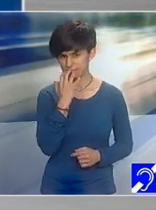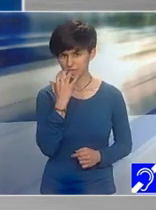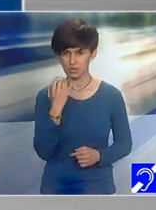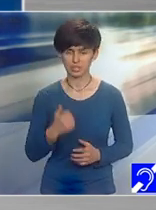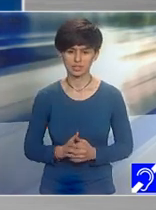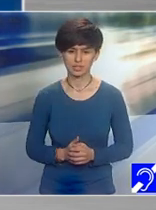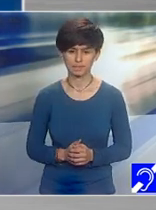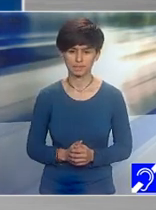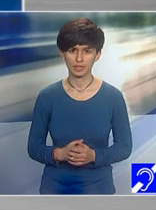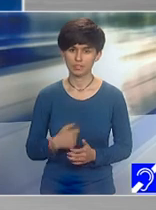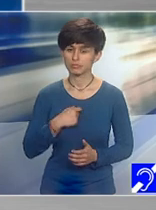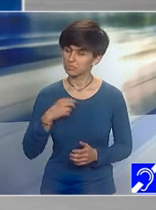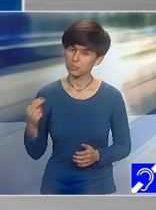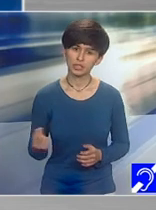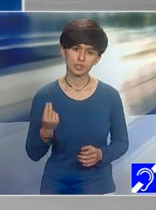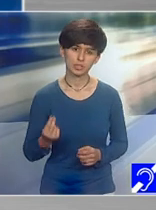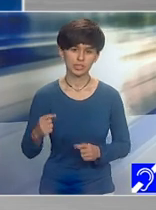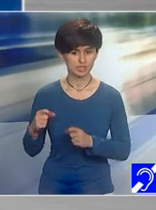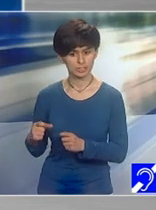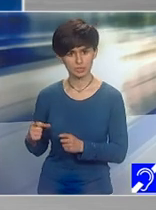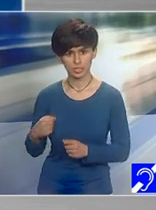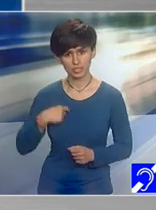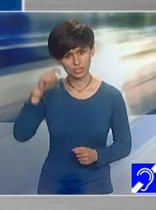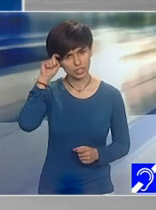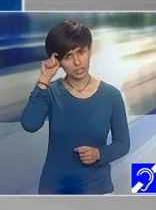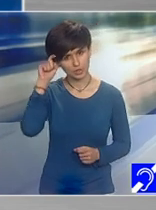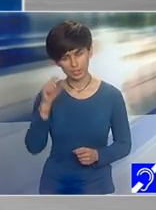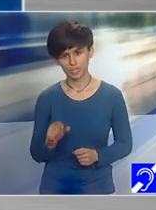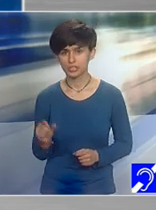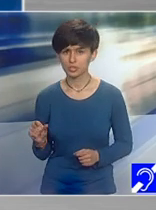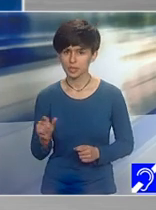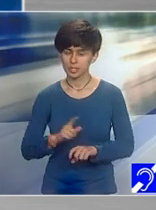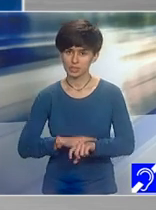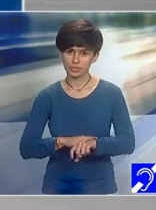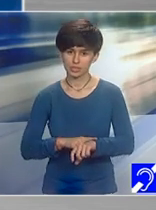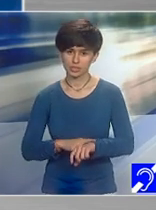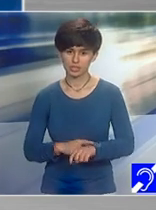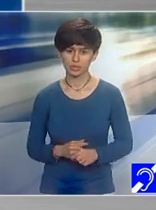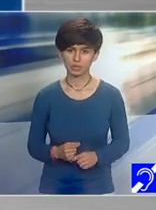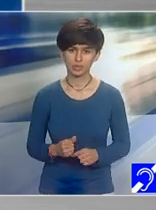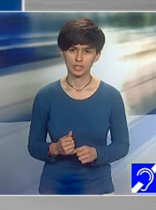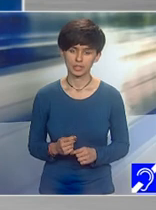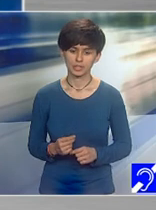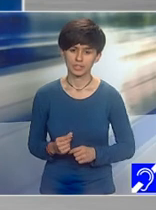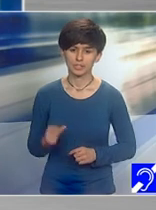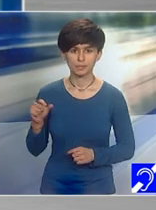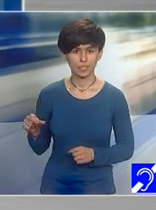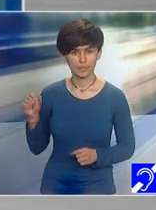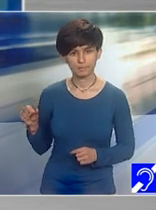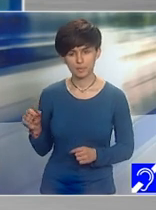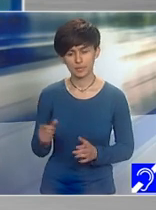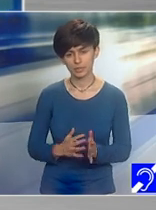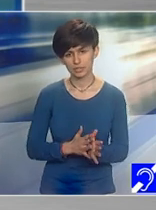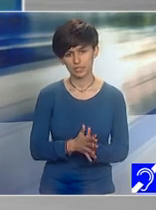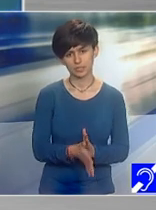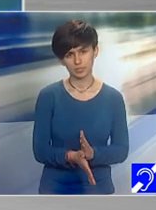și acolo situația și cred că în cel mai scurt timp, oricineva câștiga, noi dacă câștigăm, ne vom implica. Evident că și alții